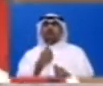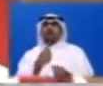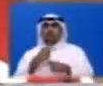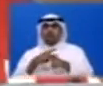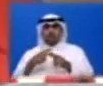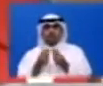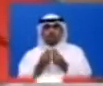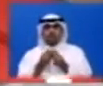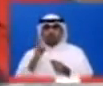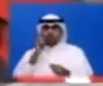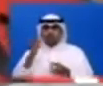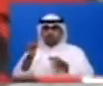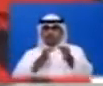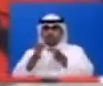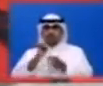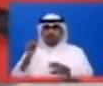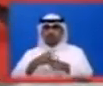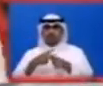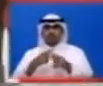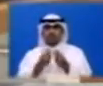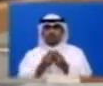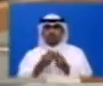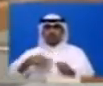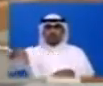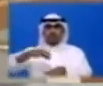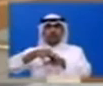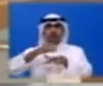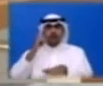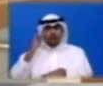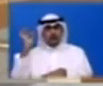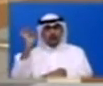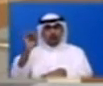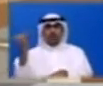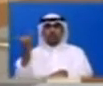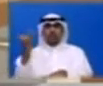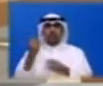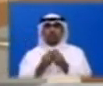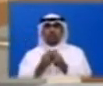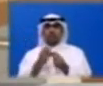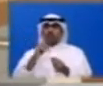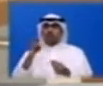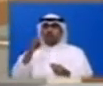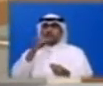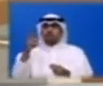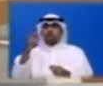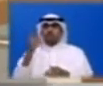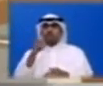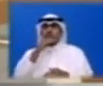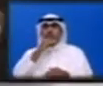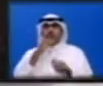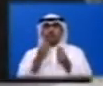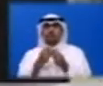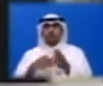في الكويت يعتبره المواطنون واجب وطني ينتقل من الاباء الى الابناء